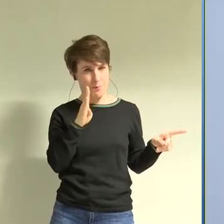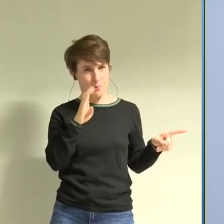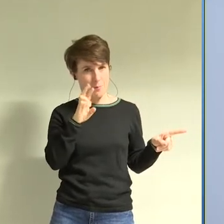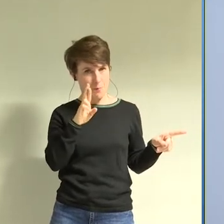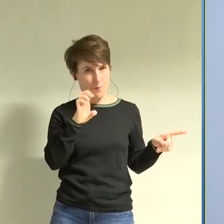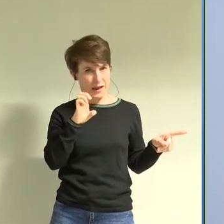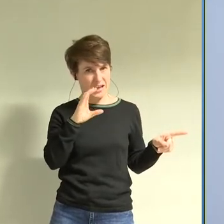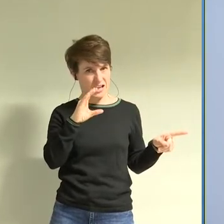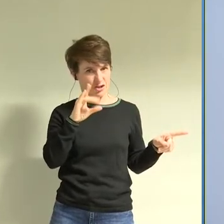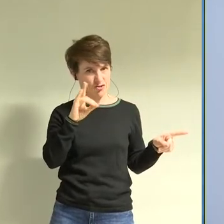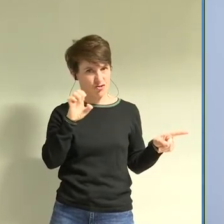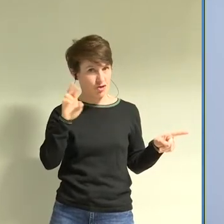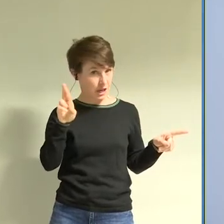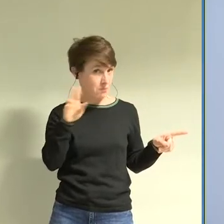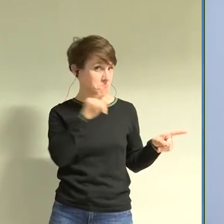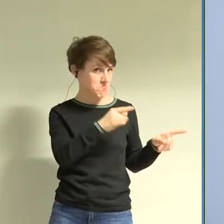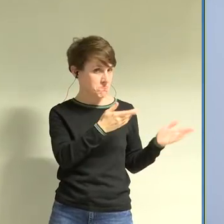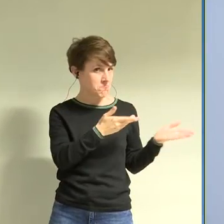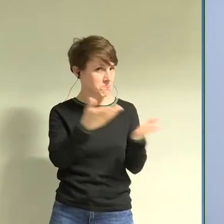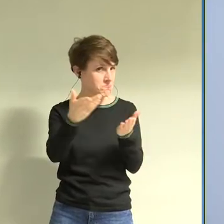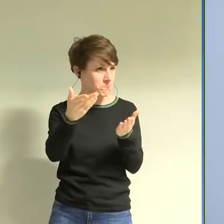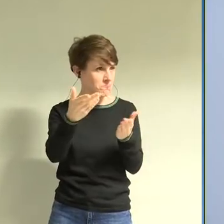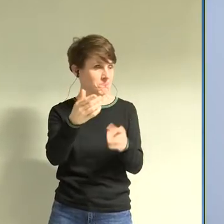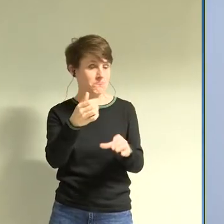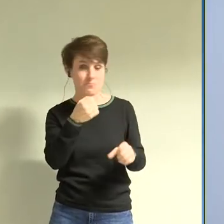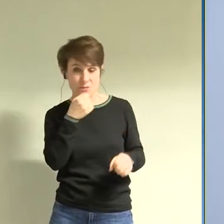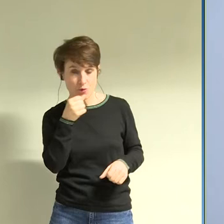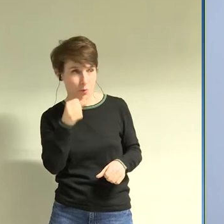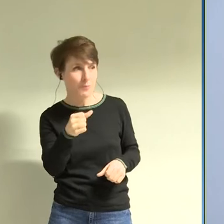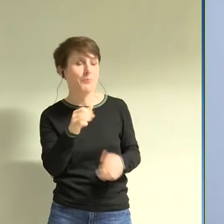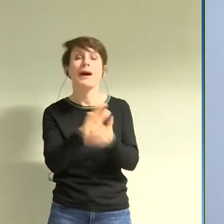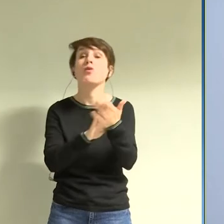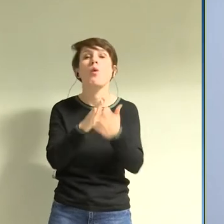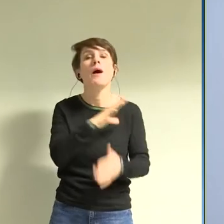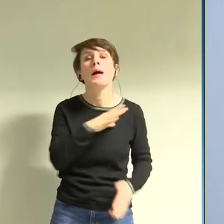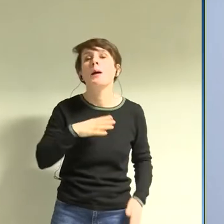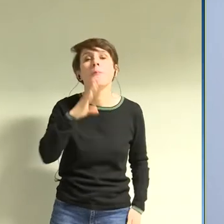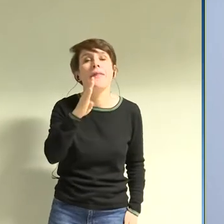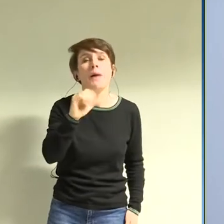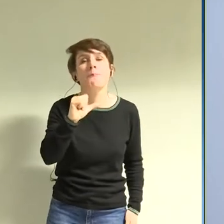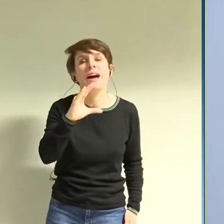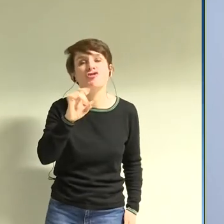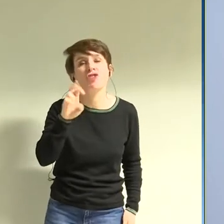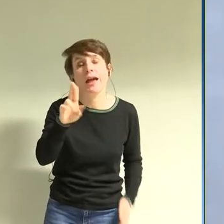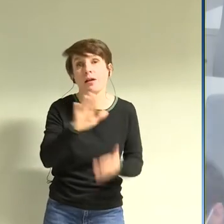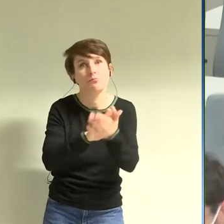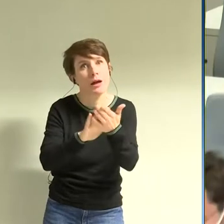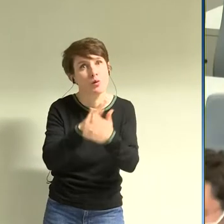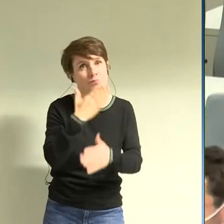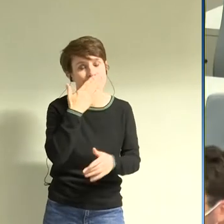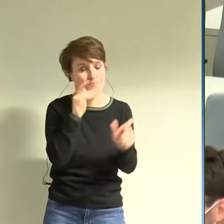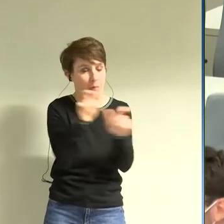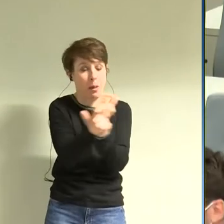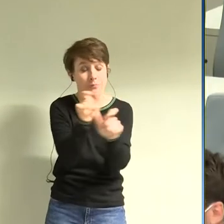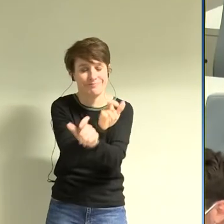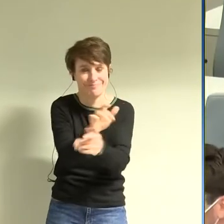ils vont faire exploser donc là ma chère lorie kane cher